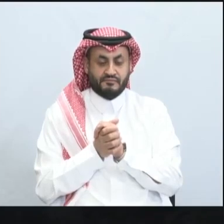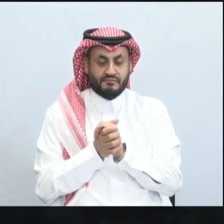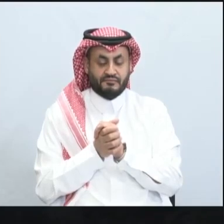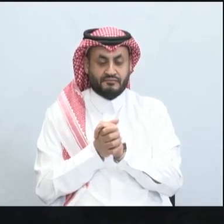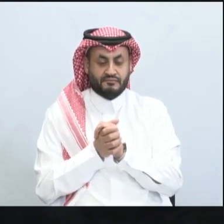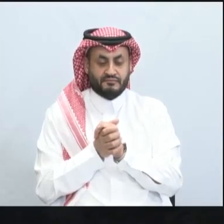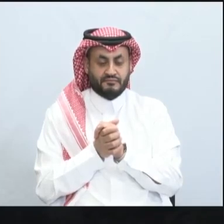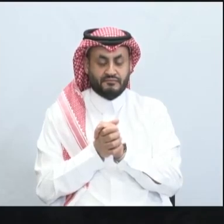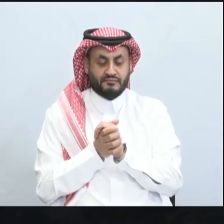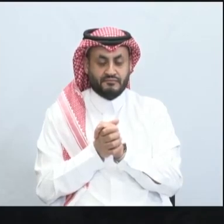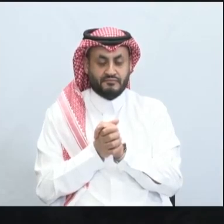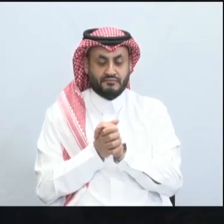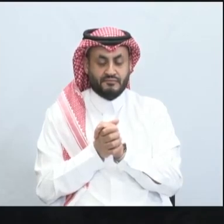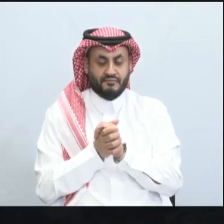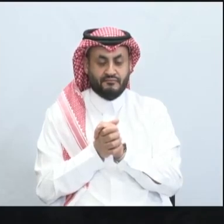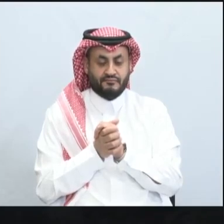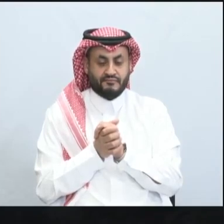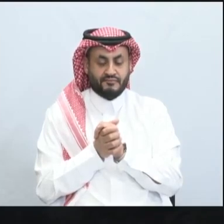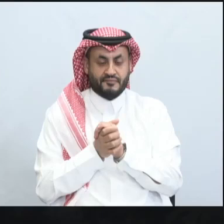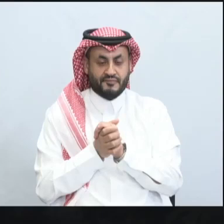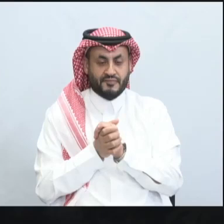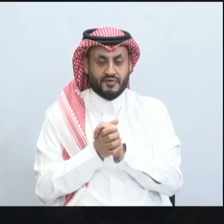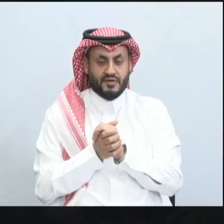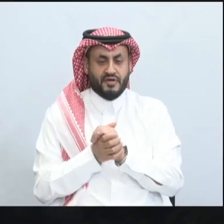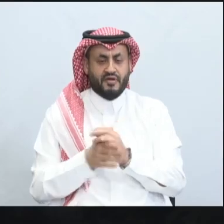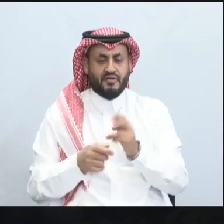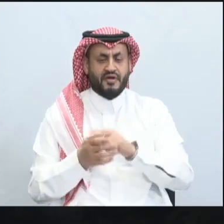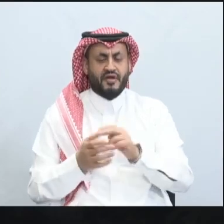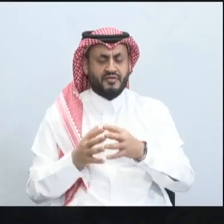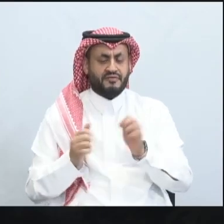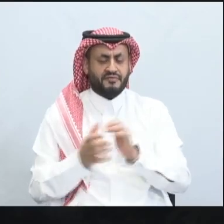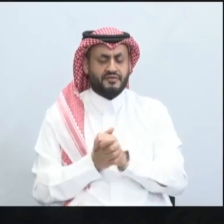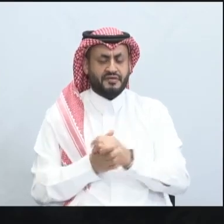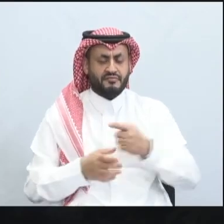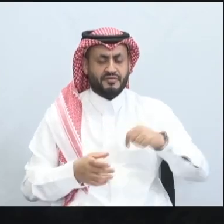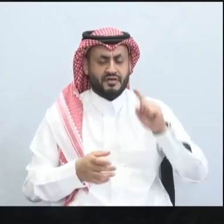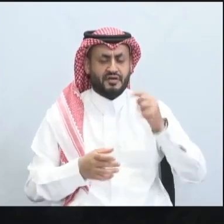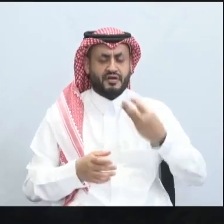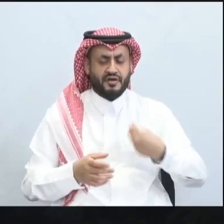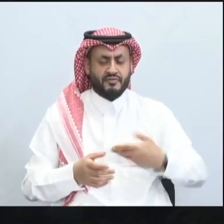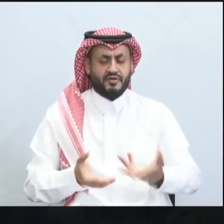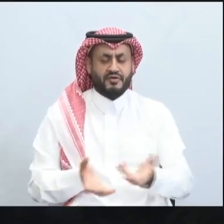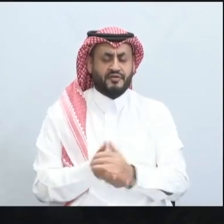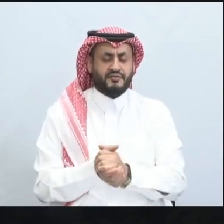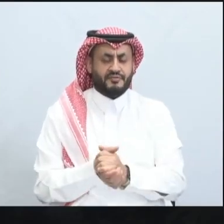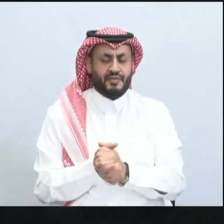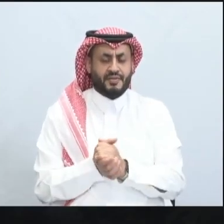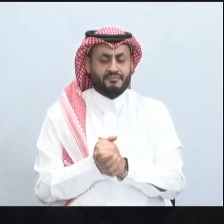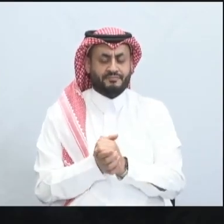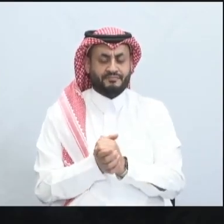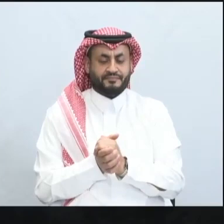بالله الرحمن ذي الرحمه الواسعه لجميع الخلق اما الرحيم ذي الرحمه ذي